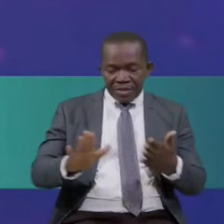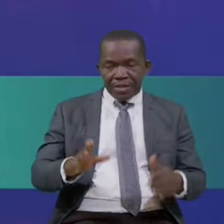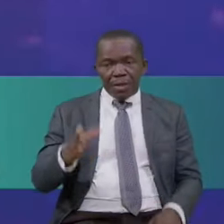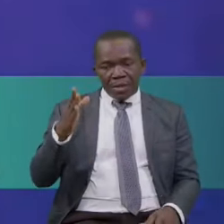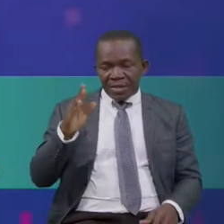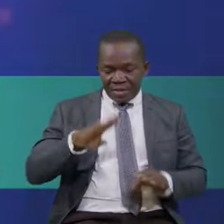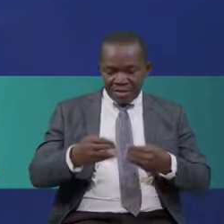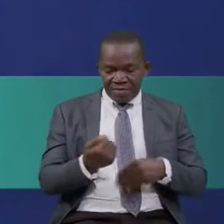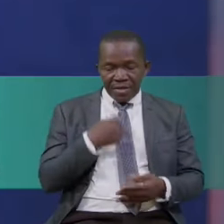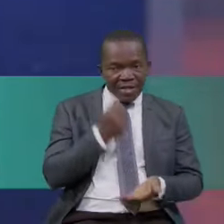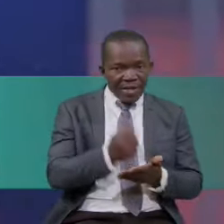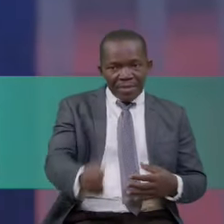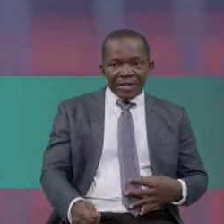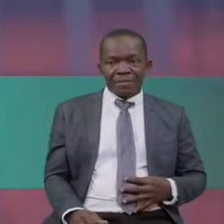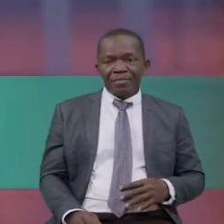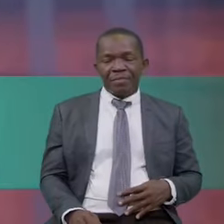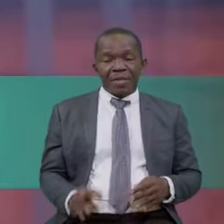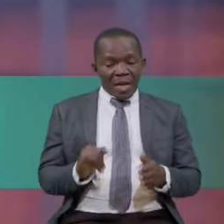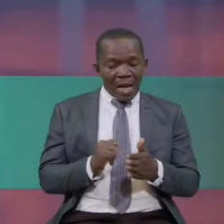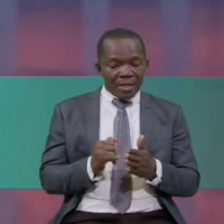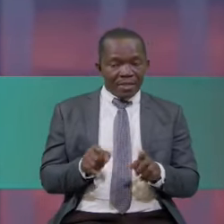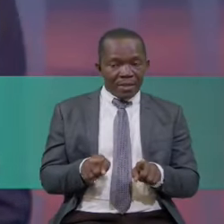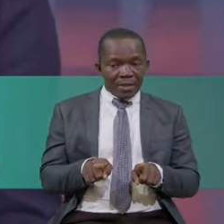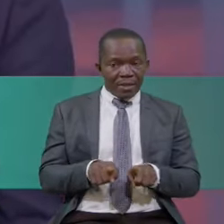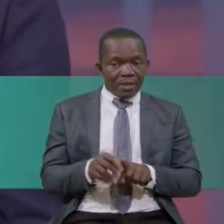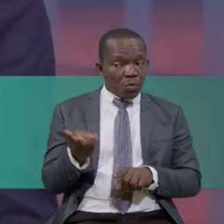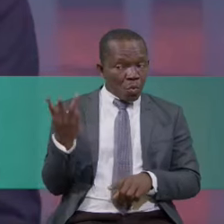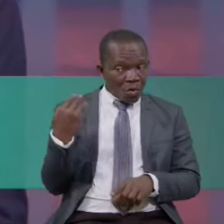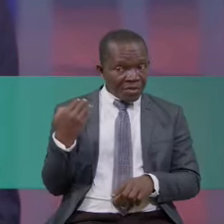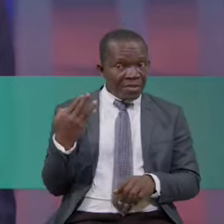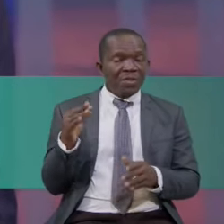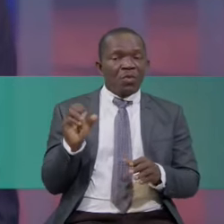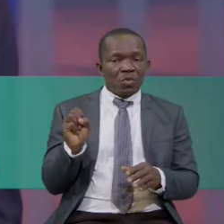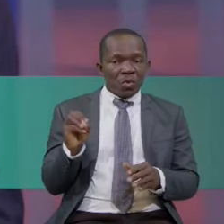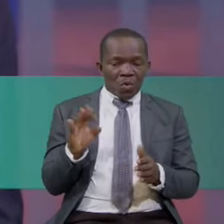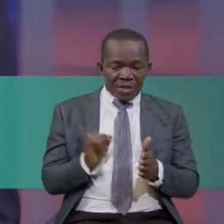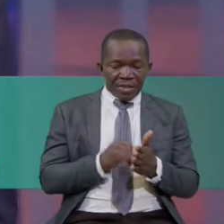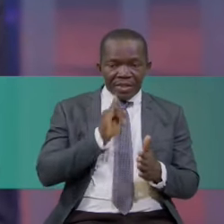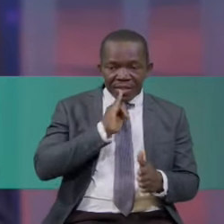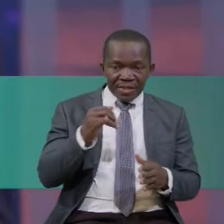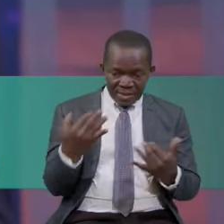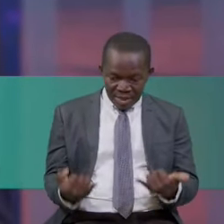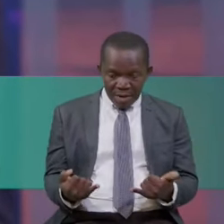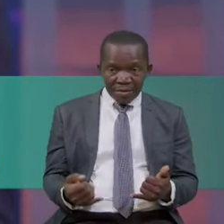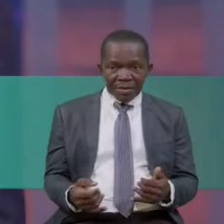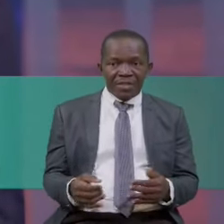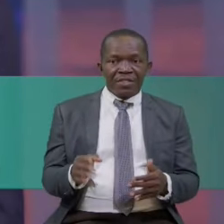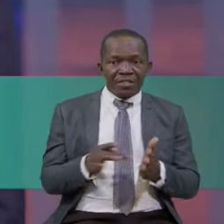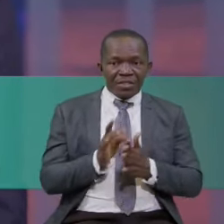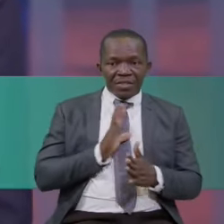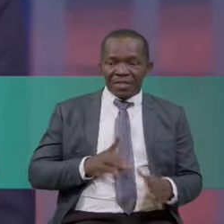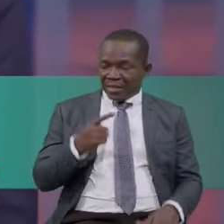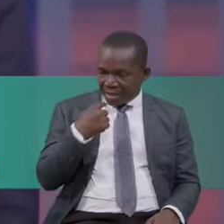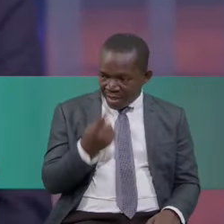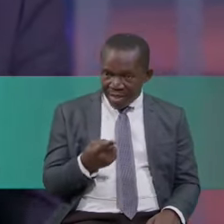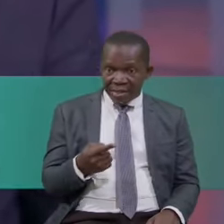comme ça a été il en sera Jésus a dit la prostituée entrera dans le